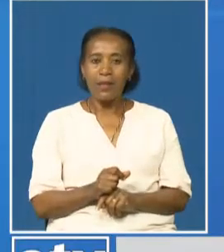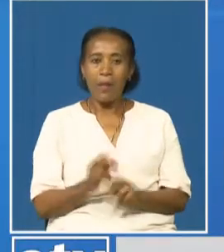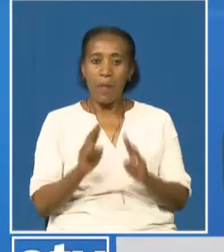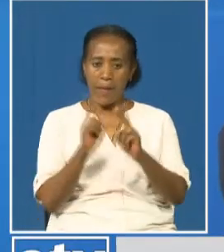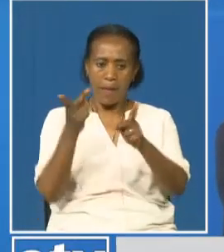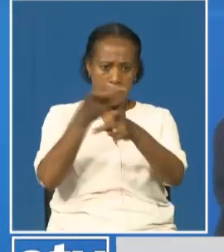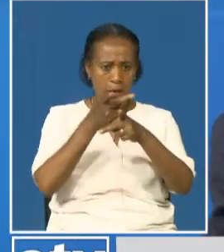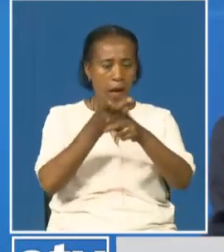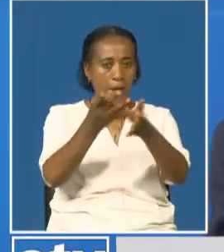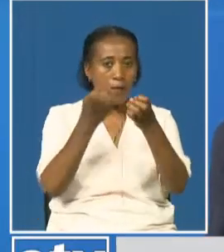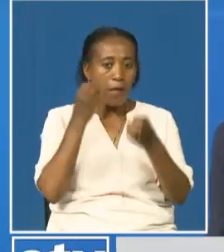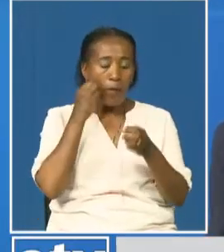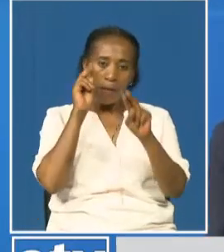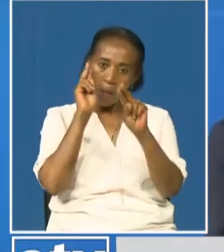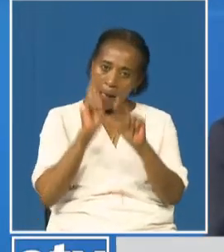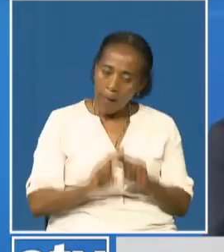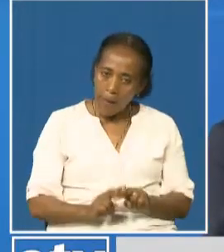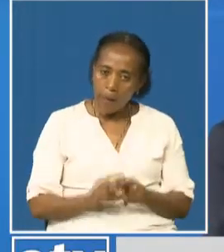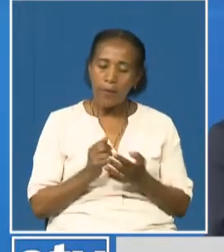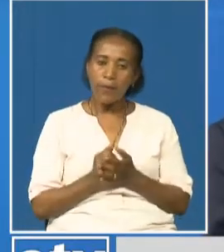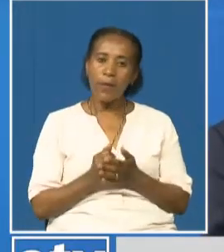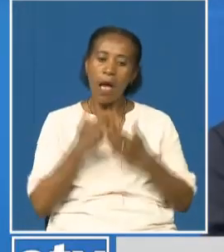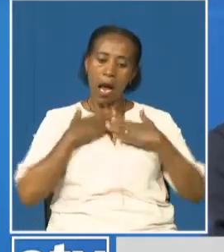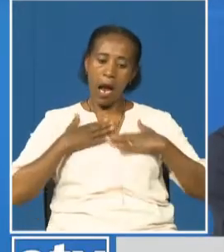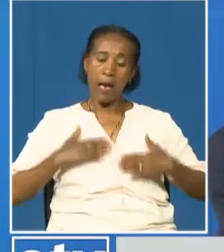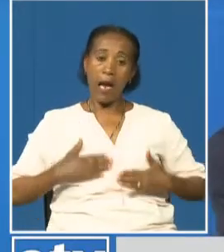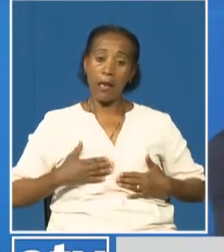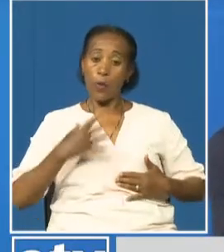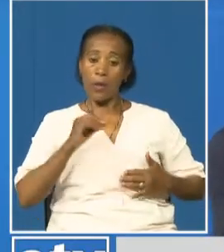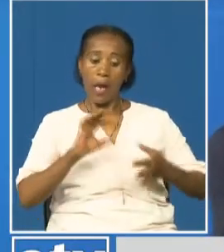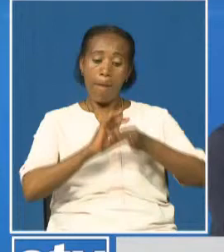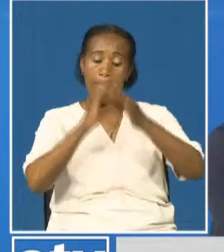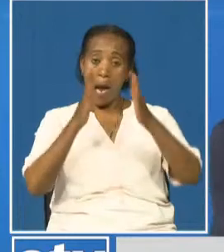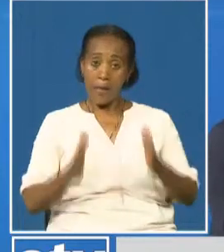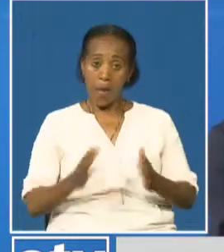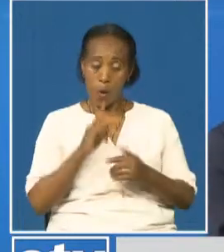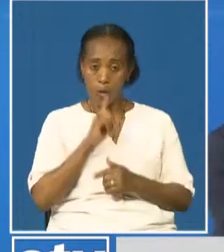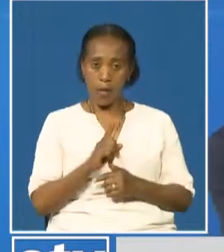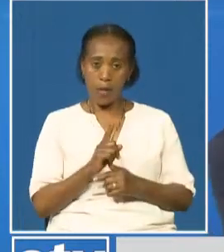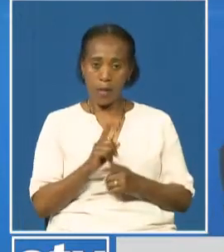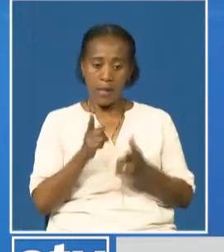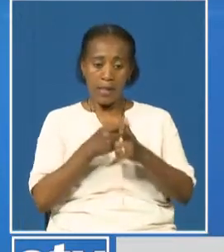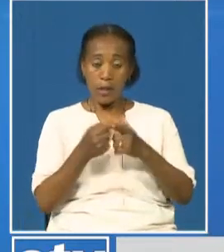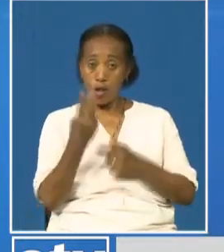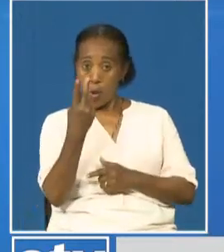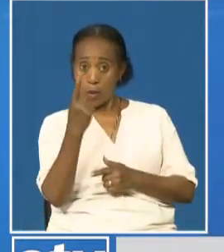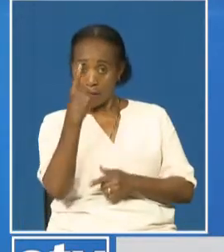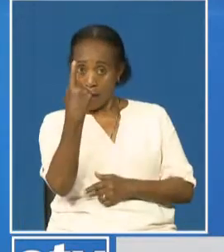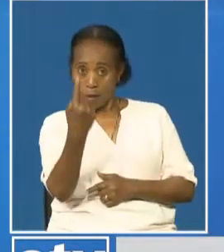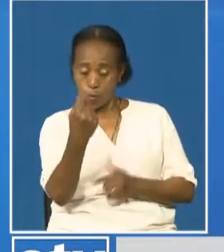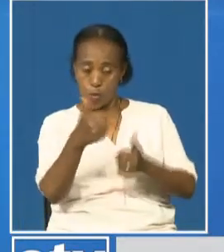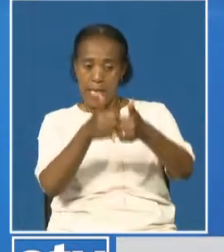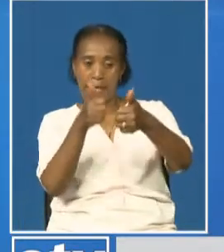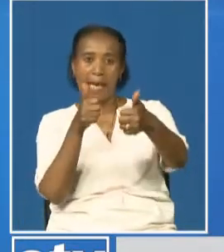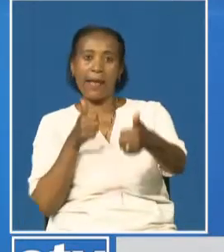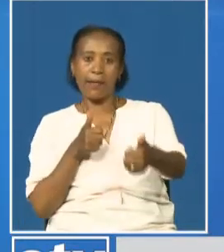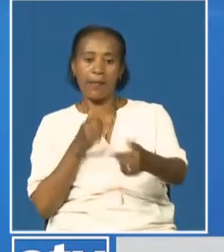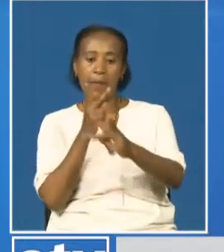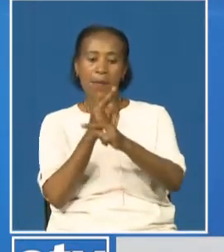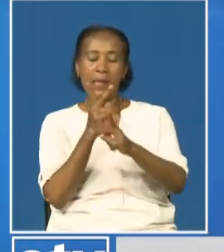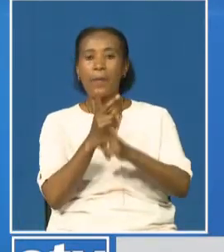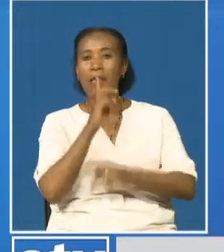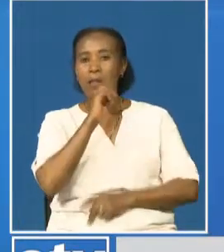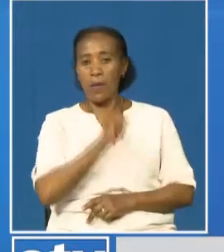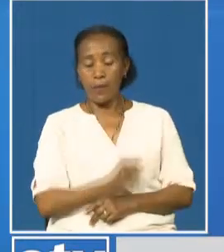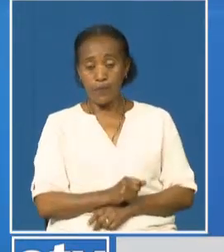በጣም ጥንቃቄ ይፈልጋል ለቤት መቀመጥን አካላዊና ማህበራዊ እንግዲህ ከሁለት አንዱ በርቀትን መጠበቅን